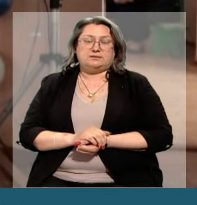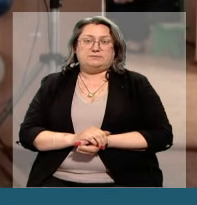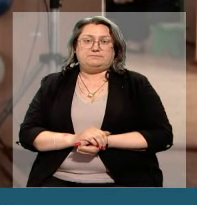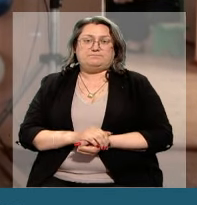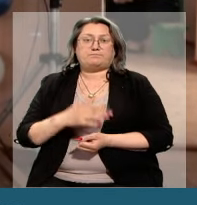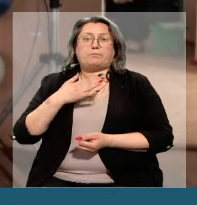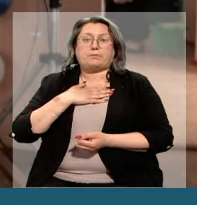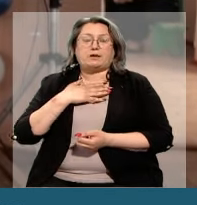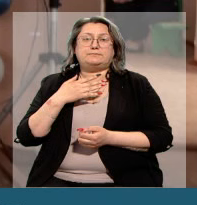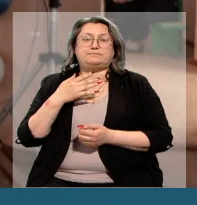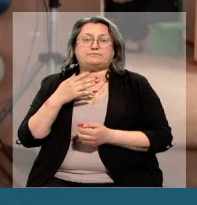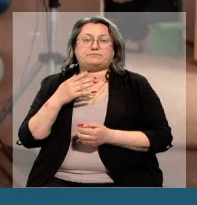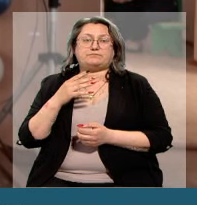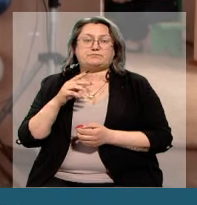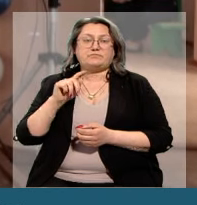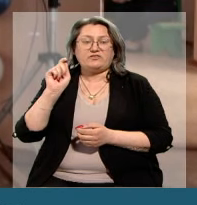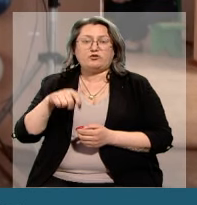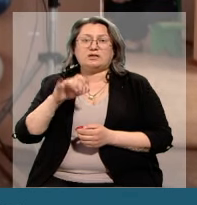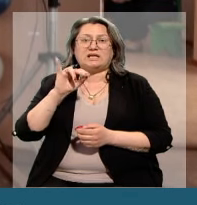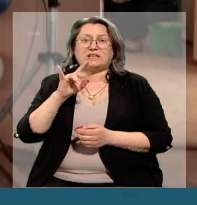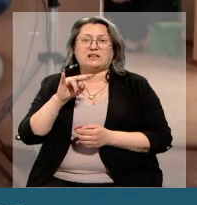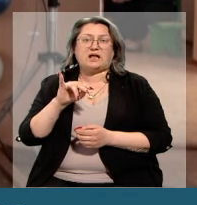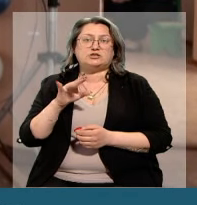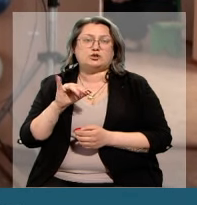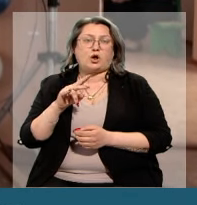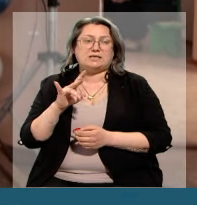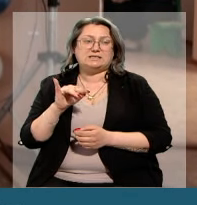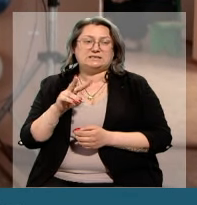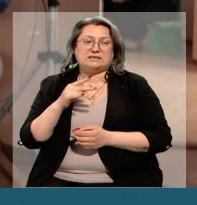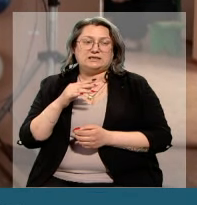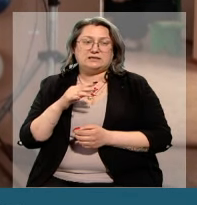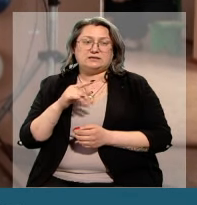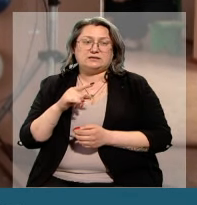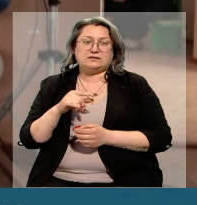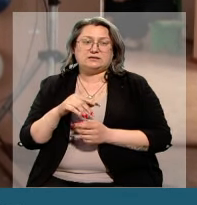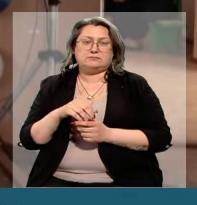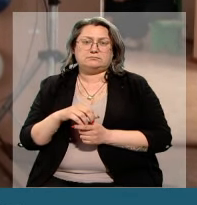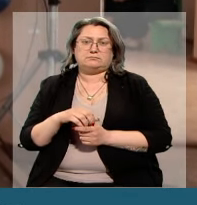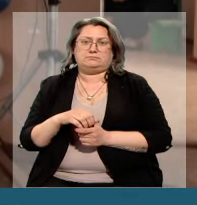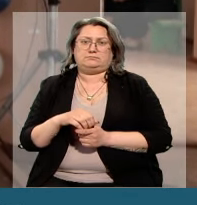интернационалисты, тоже, значит,